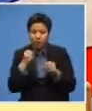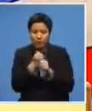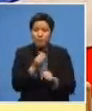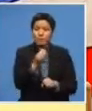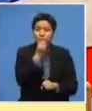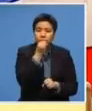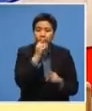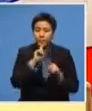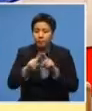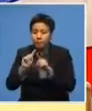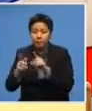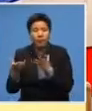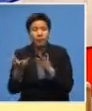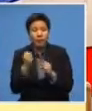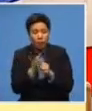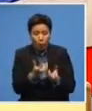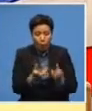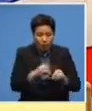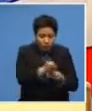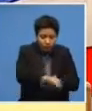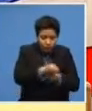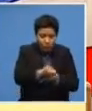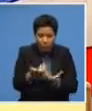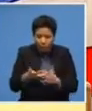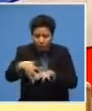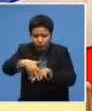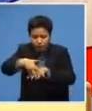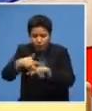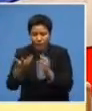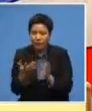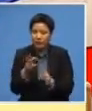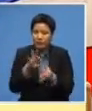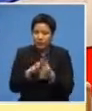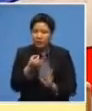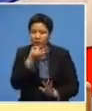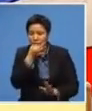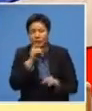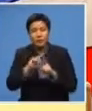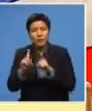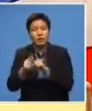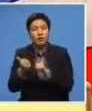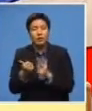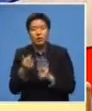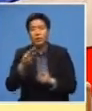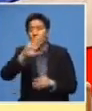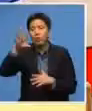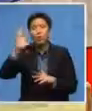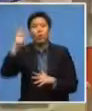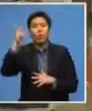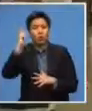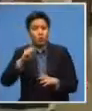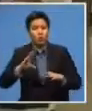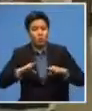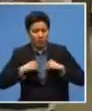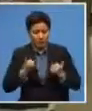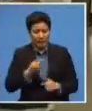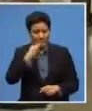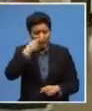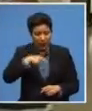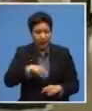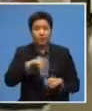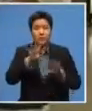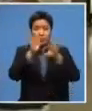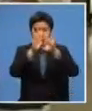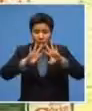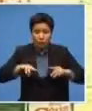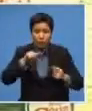ารผลิตสิ่งของเครื่องใช้ที่มีความจำเป็นต่อชีวิตประจำวันเขาก็ต้องพึ่งเราอยู่ดีเราผลิตข้าวผลิต